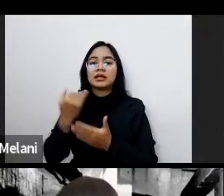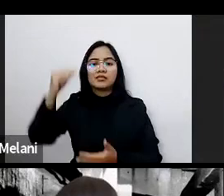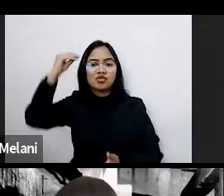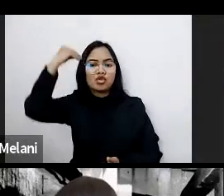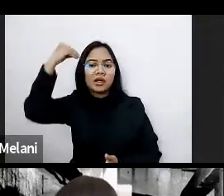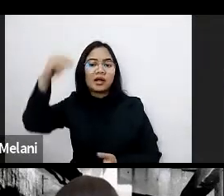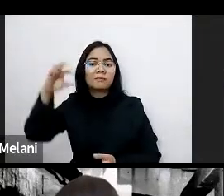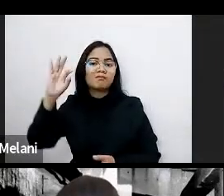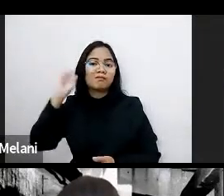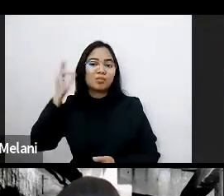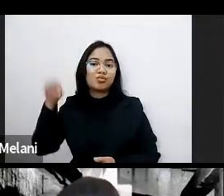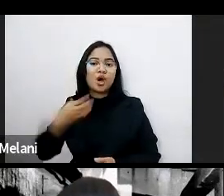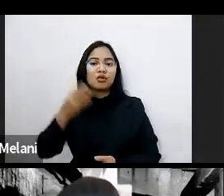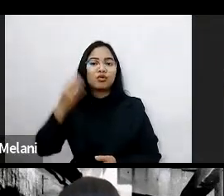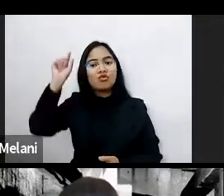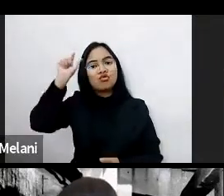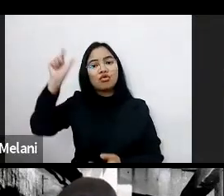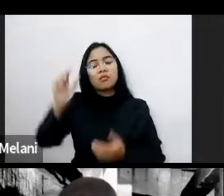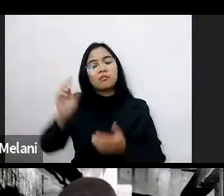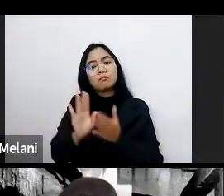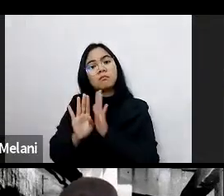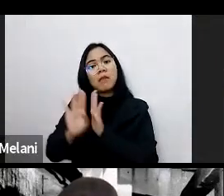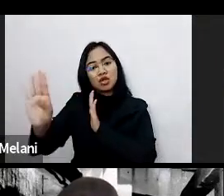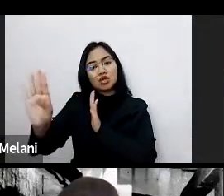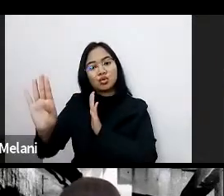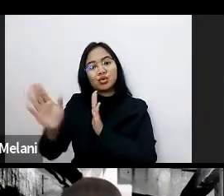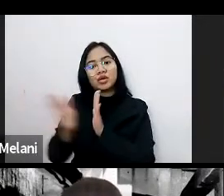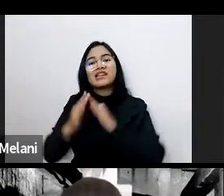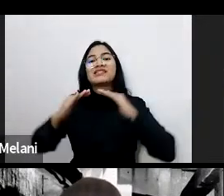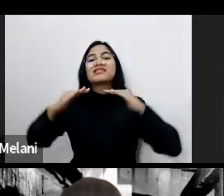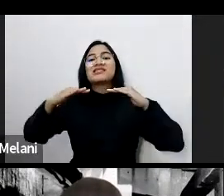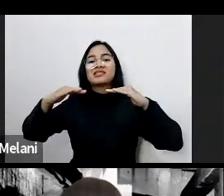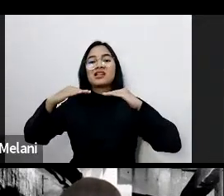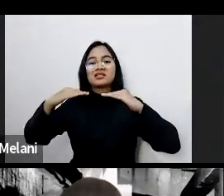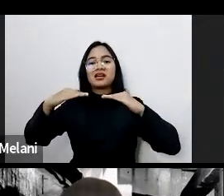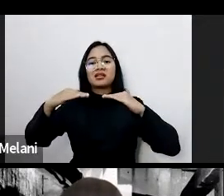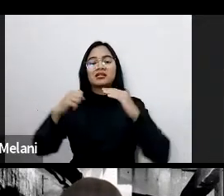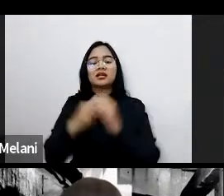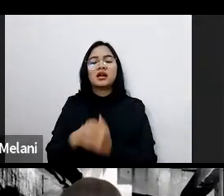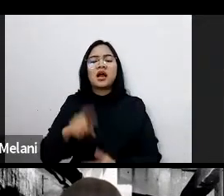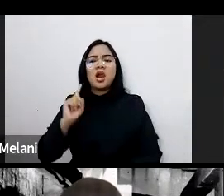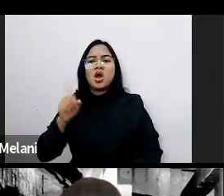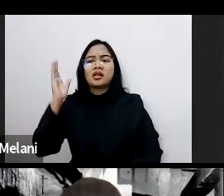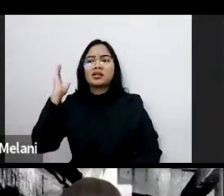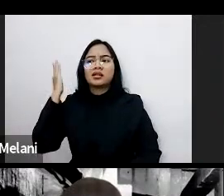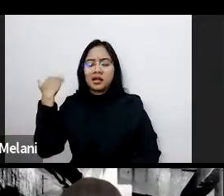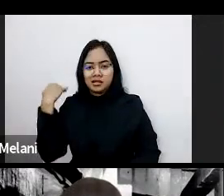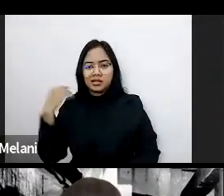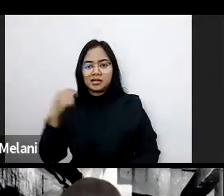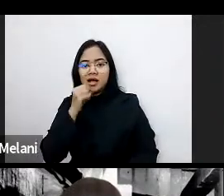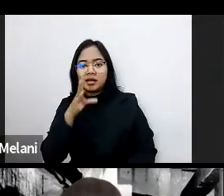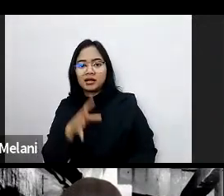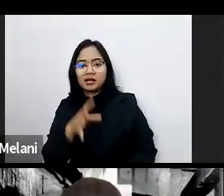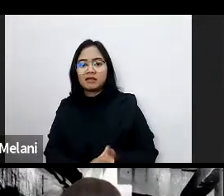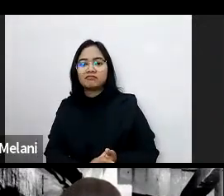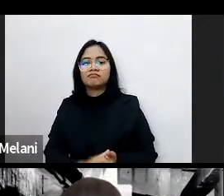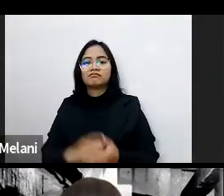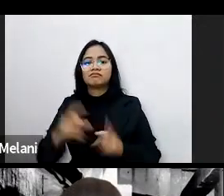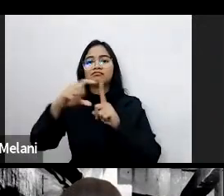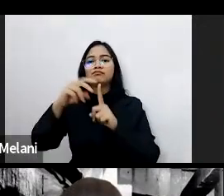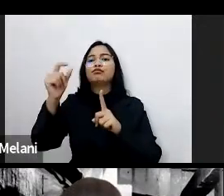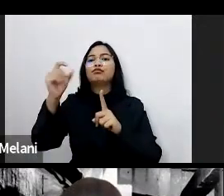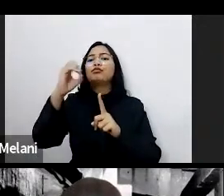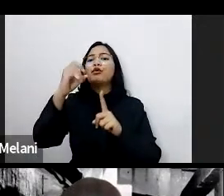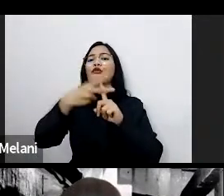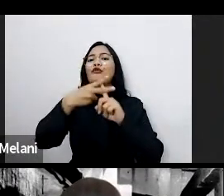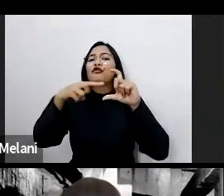maju dan untuk cepat sejajar. Makanya kalau tadi dikatakan profesor perempuan masih sedikit, iya, kami lektor kepala di sini juga masih sedikit yang